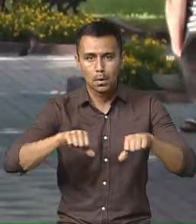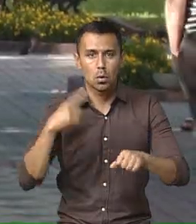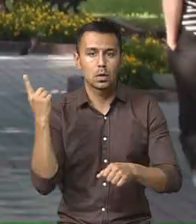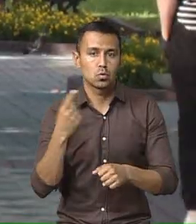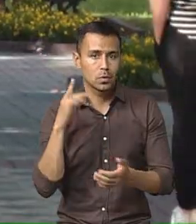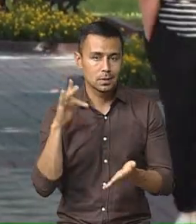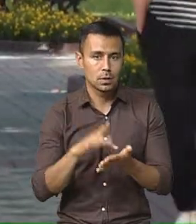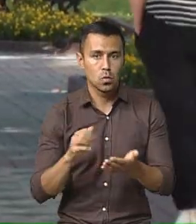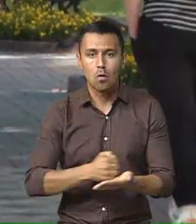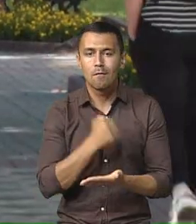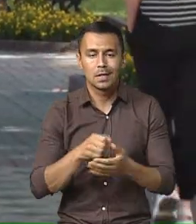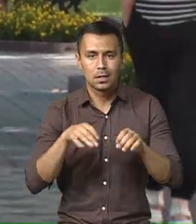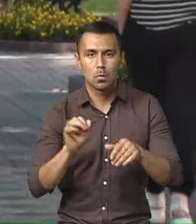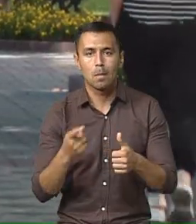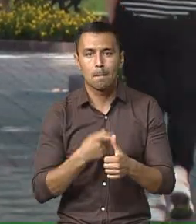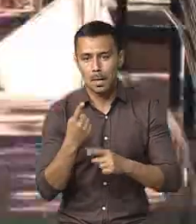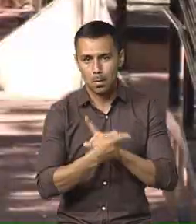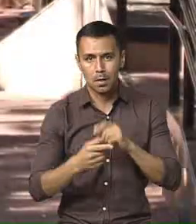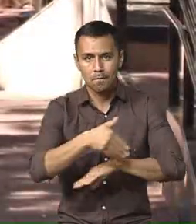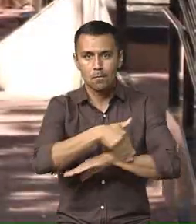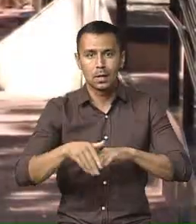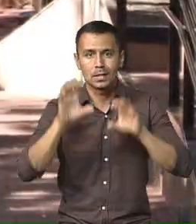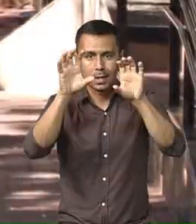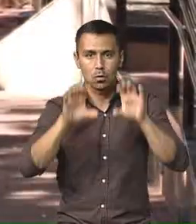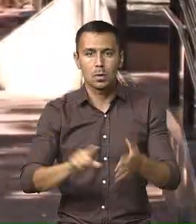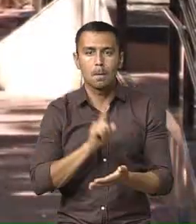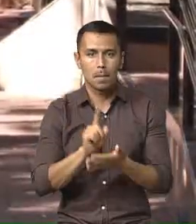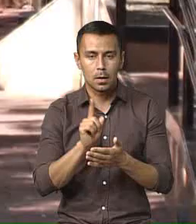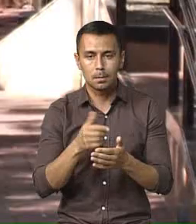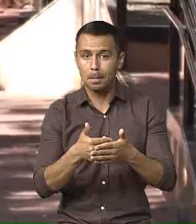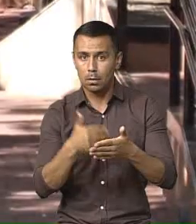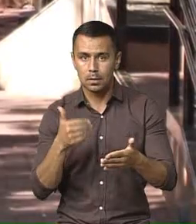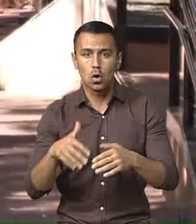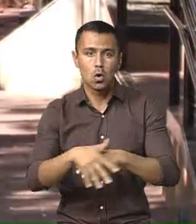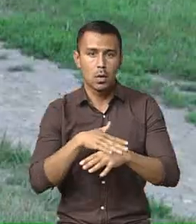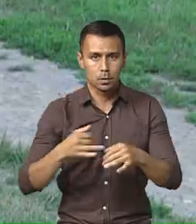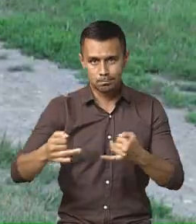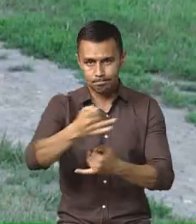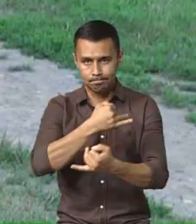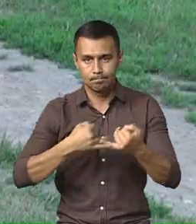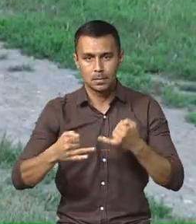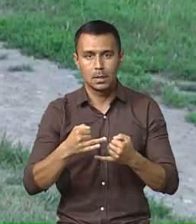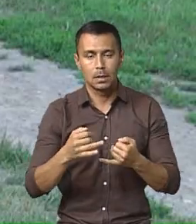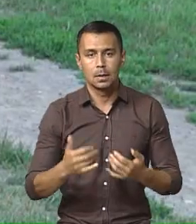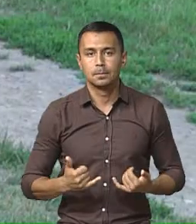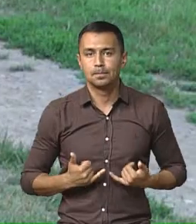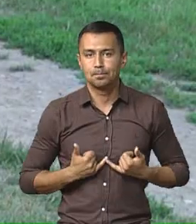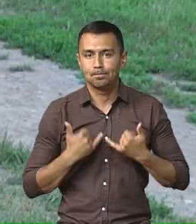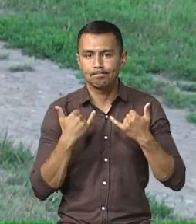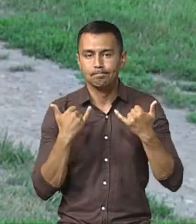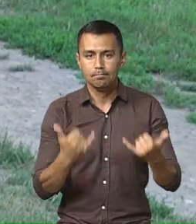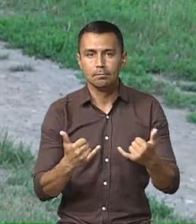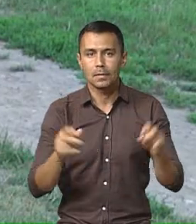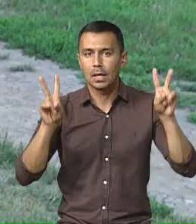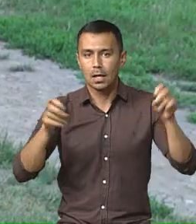центру, ухваленню рішення про перейменування вулиць за законом мають передувати громадські обговорення. Присвоєння назв, а